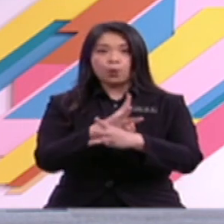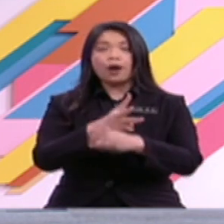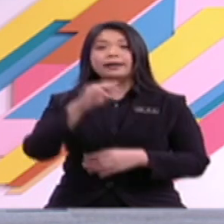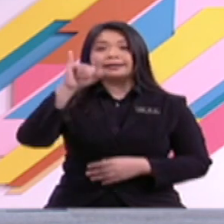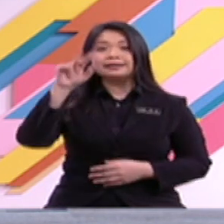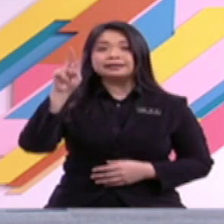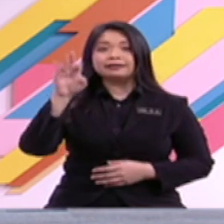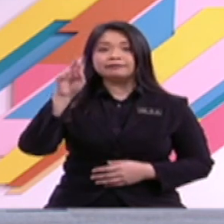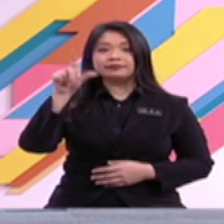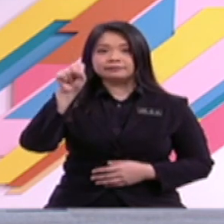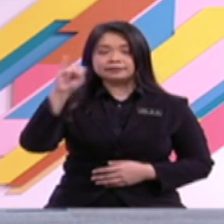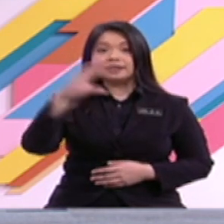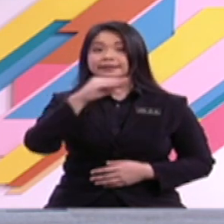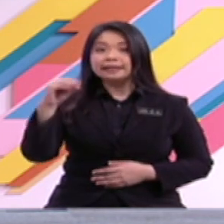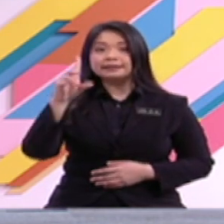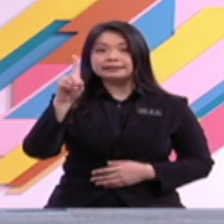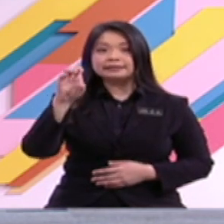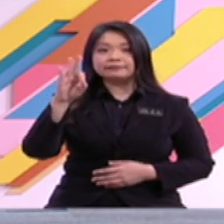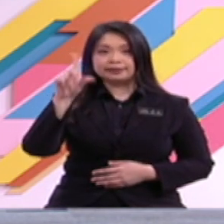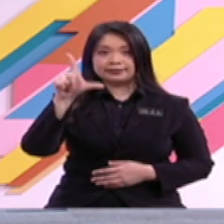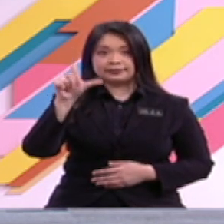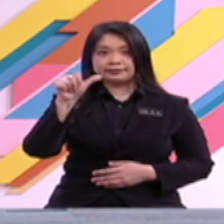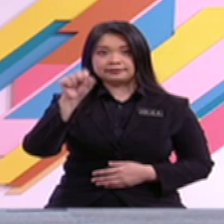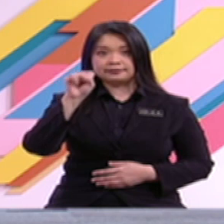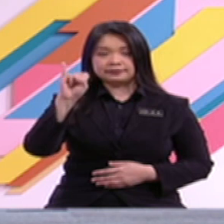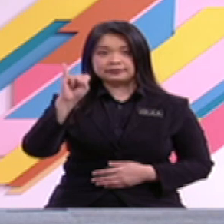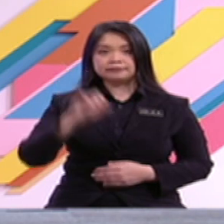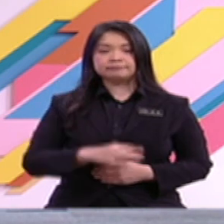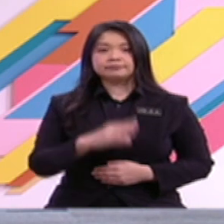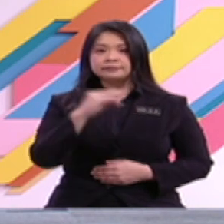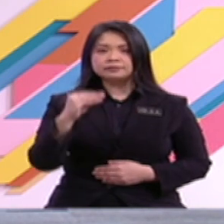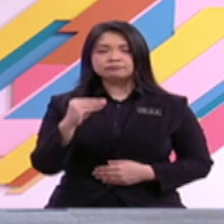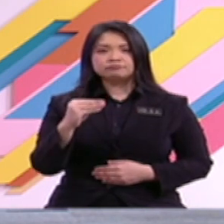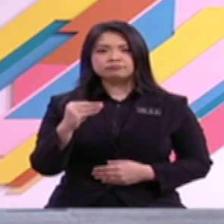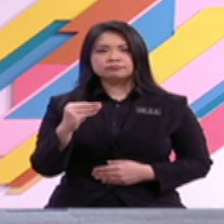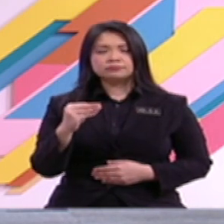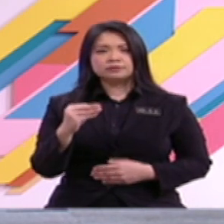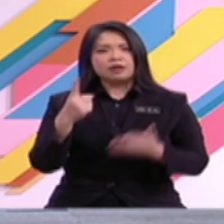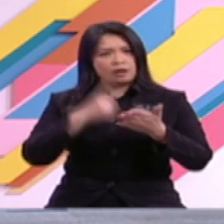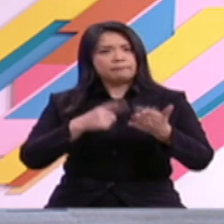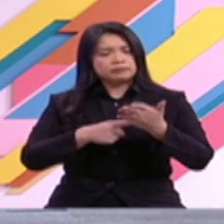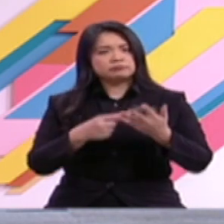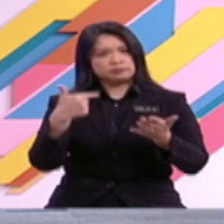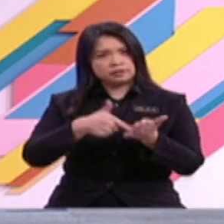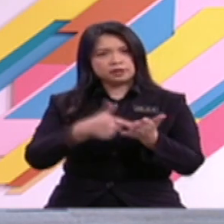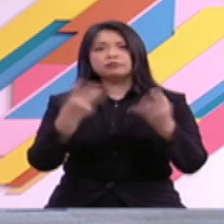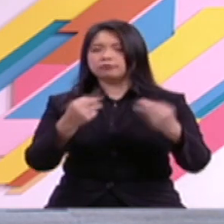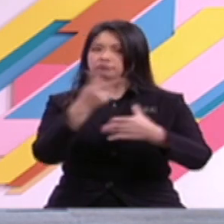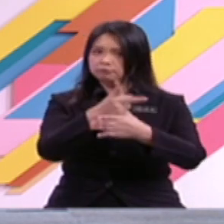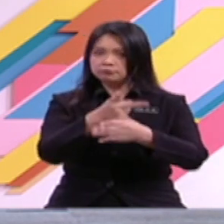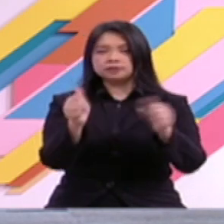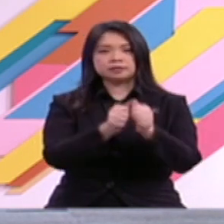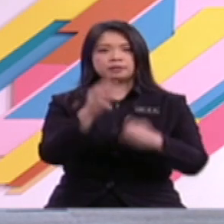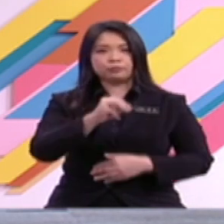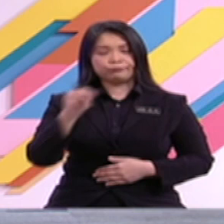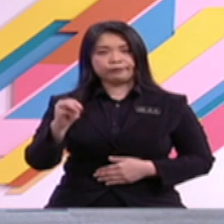dan juga deflasi Oke Teguh seterusnya puyang kita nak kongsikan lagi dengan Bulek ceguk